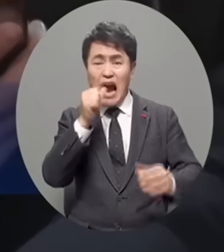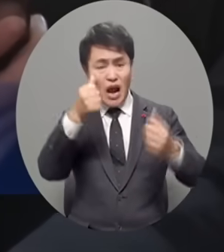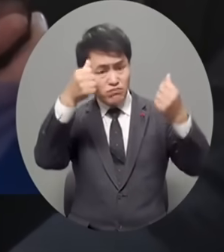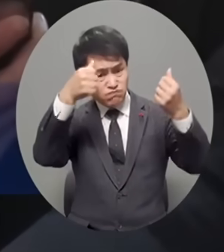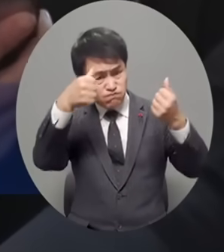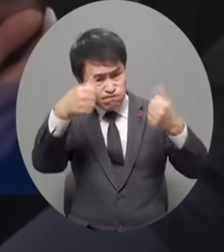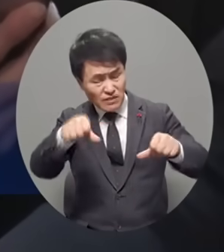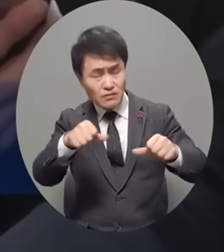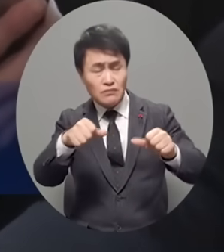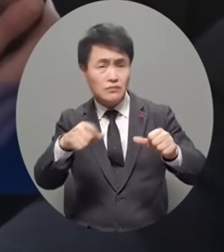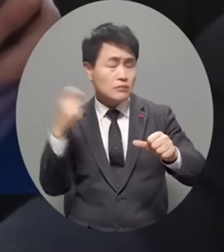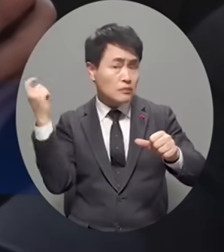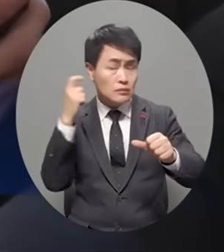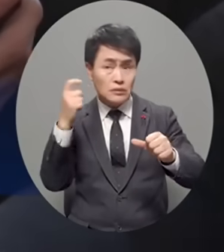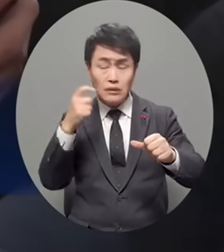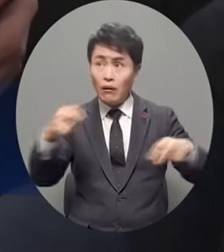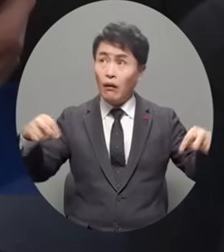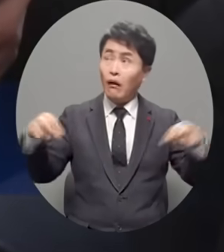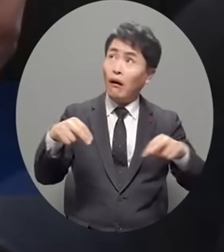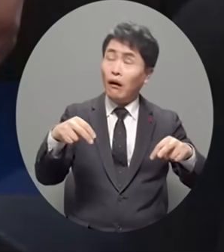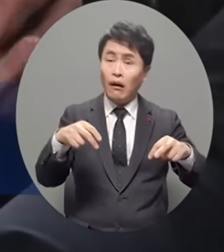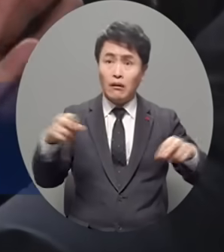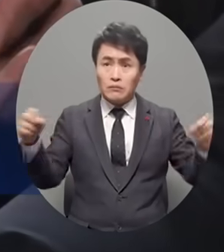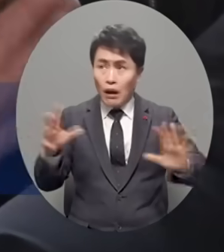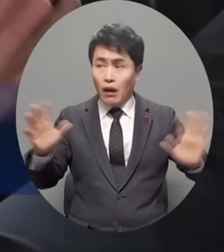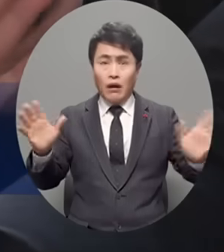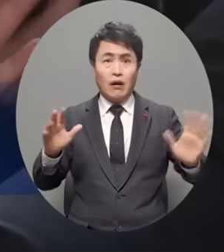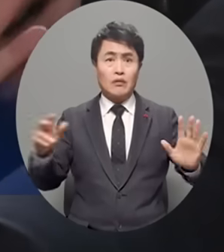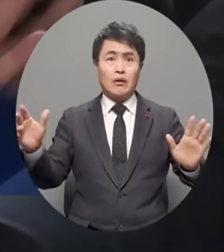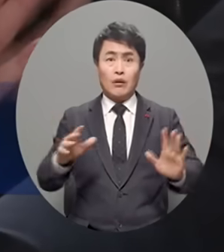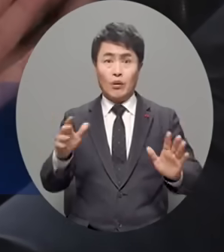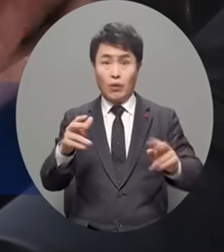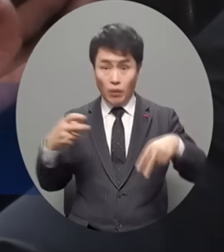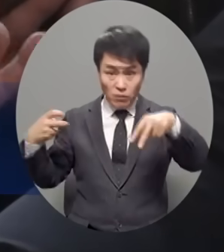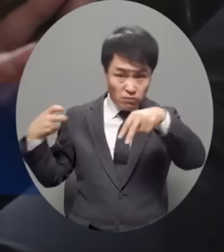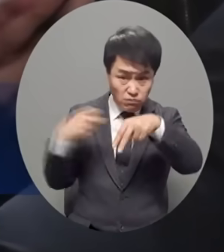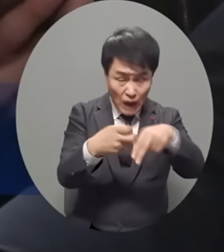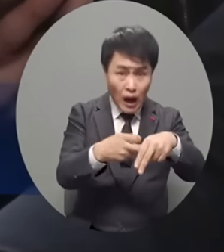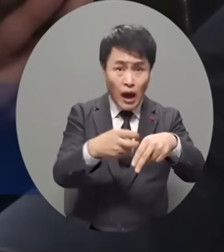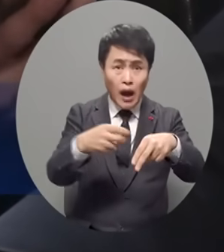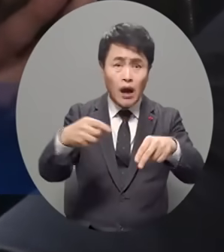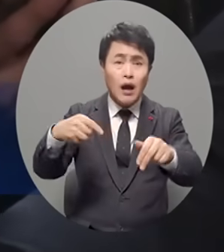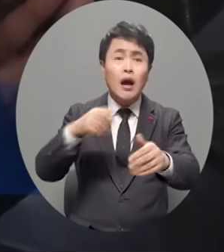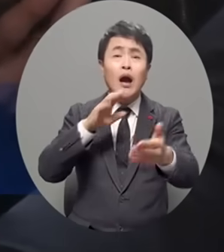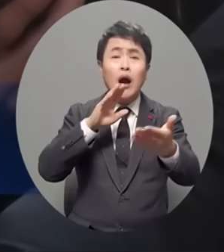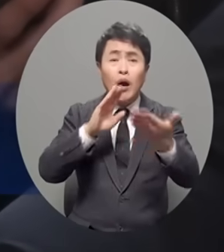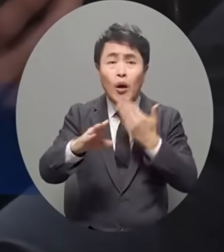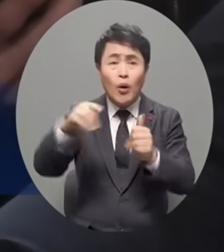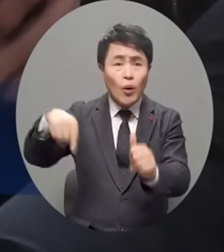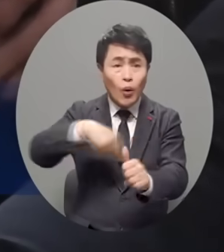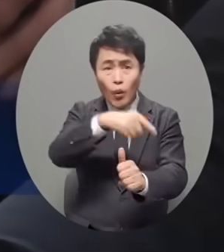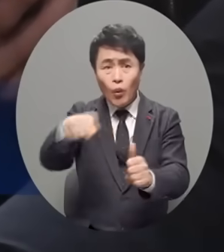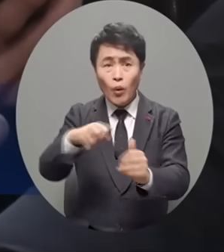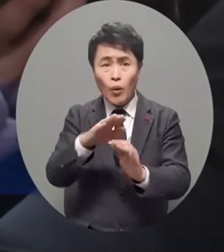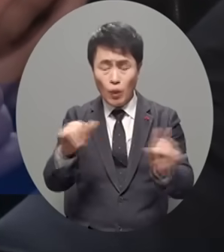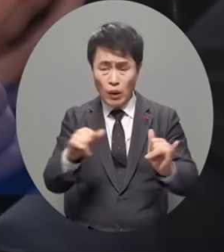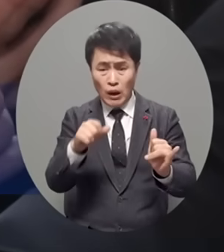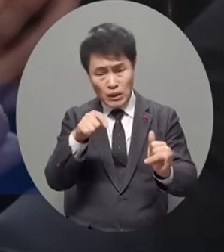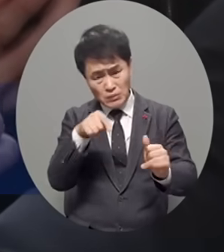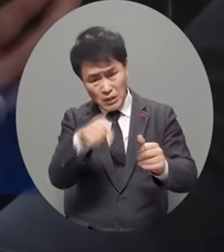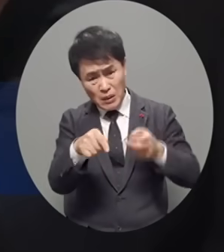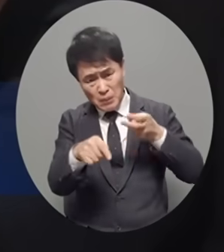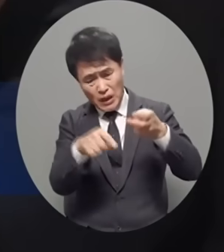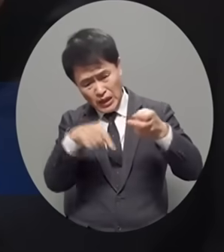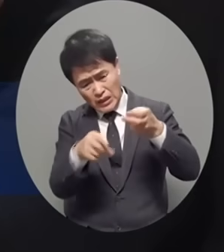땅 밑에 오면서 건넜다가 다시 여기로 왔고요. 그 사고가 난 상황에서 이제 사람 한 분이 깔려